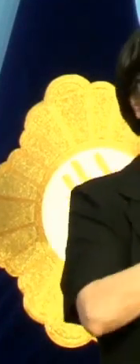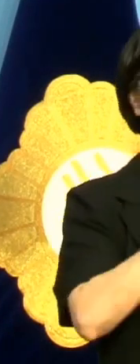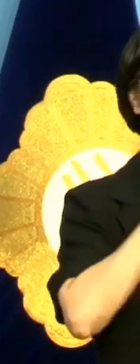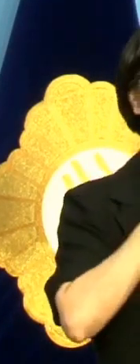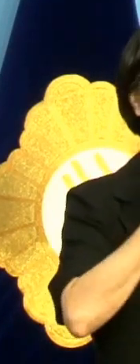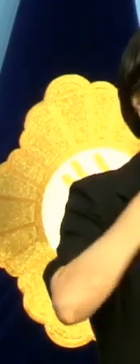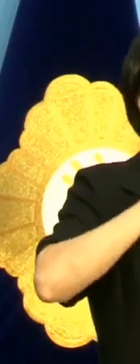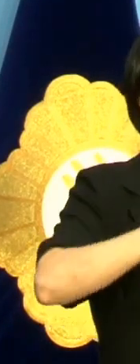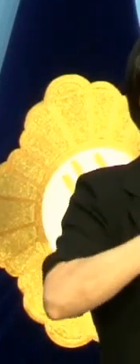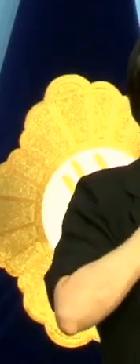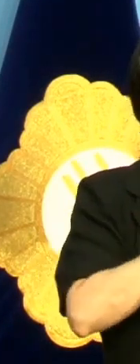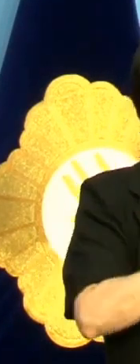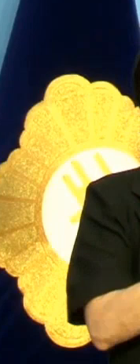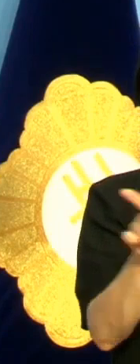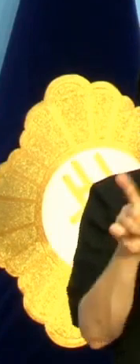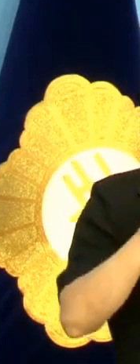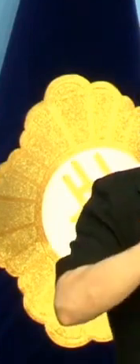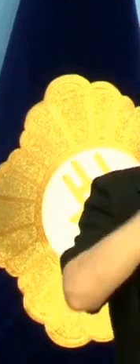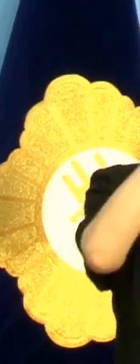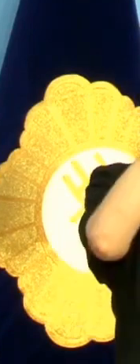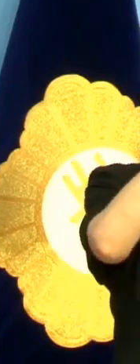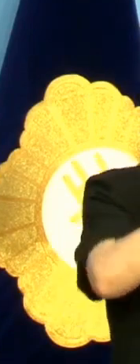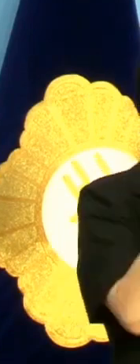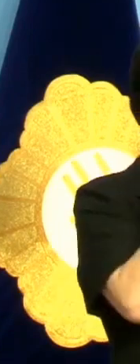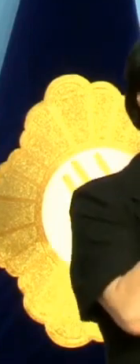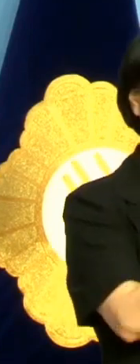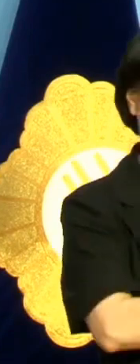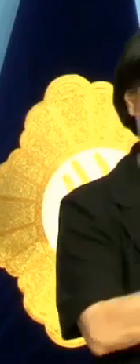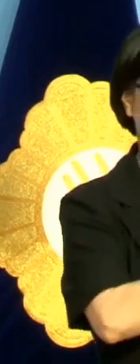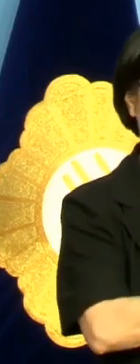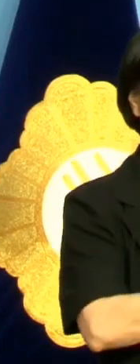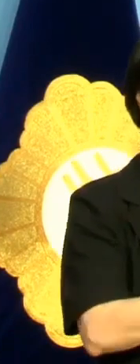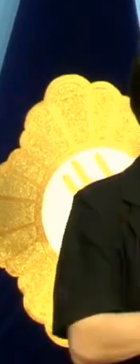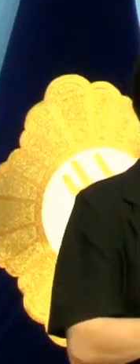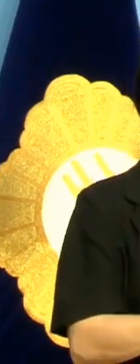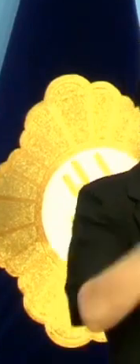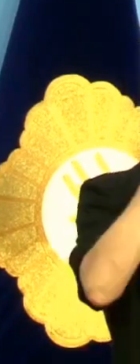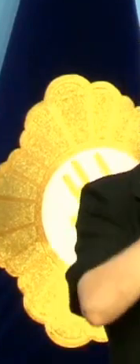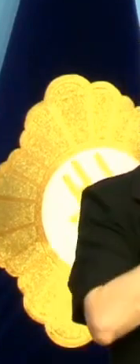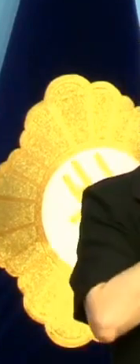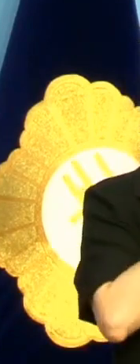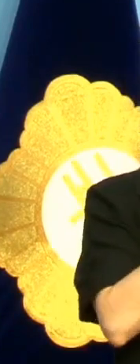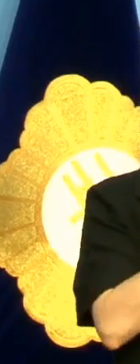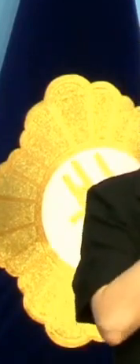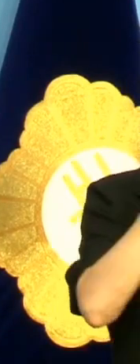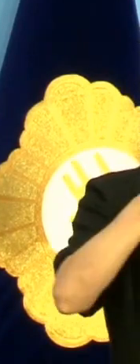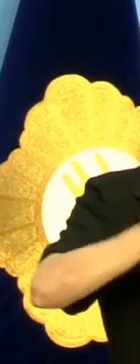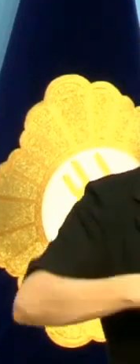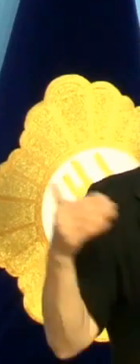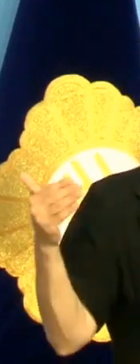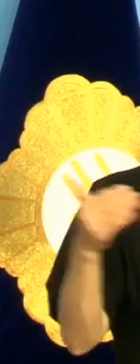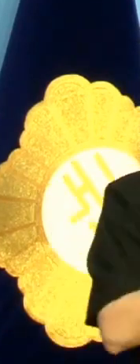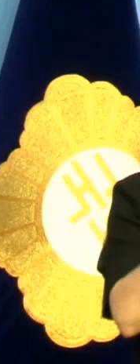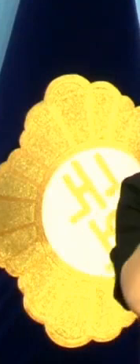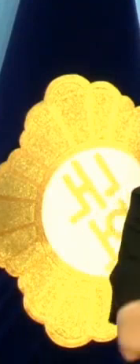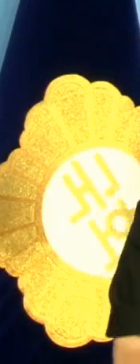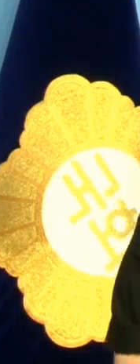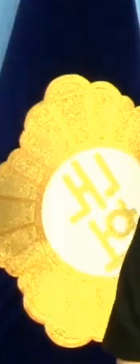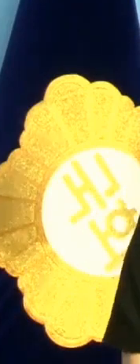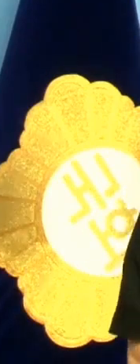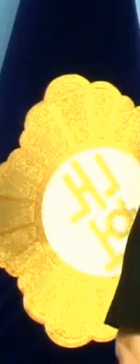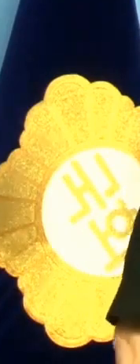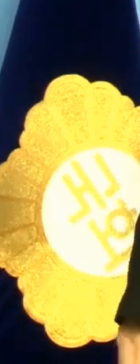합리적 사유 외에는 선관위에서 즉 딱 조치를 취해 주시기를 바랍니다 이상입니다 감사합니다 나